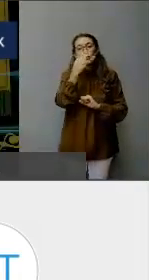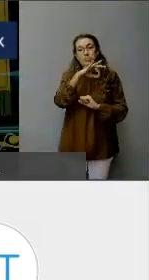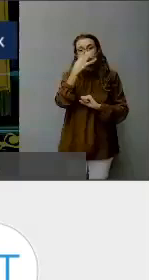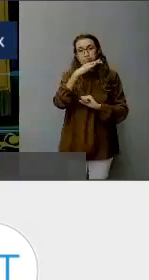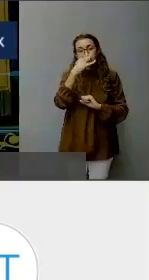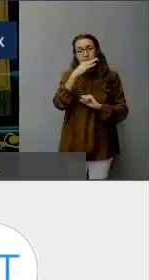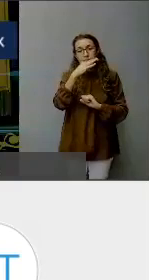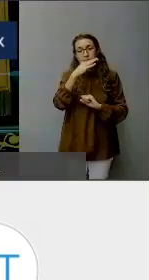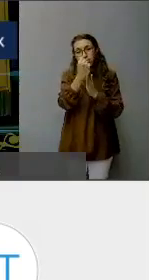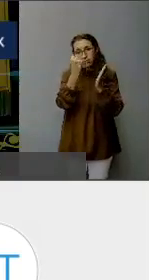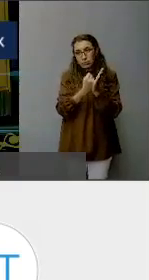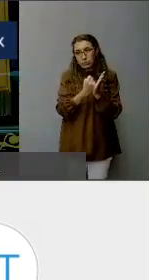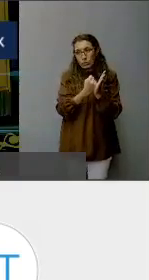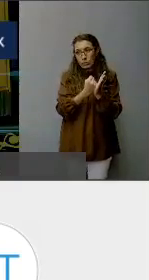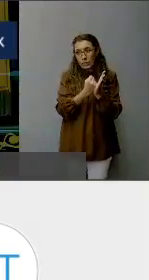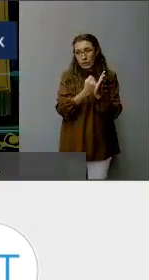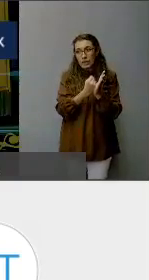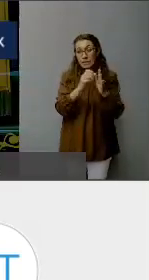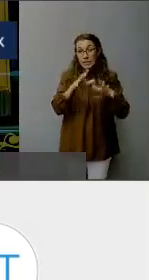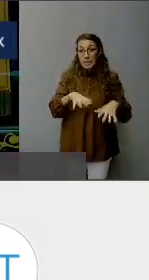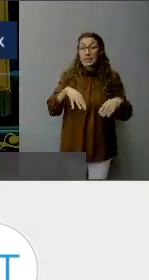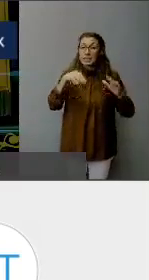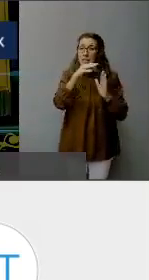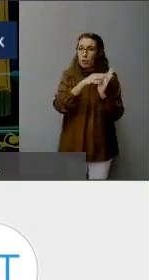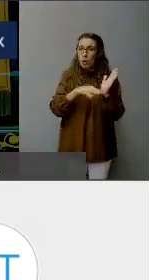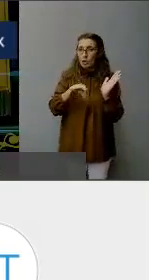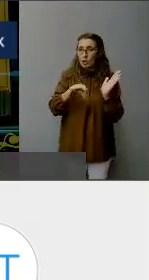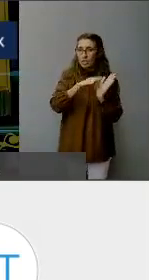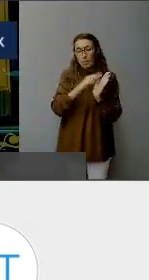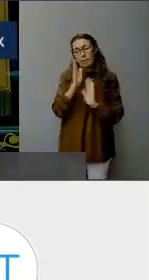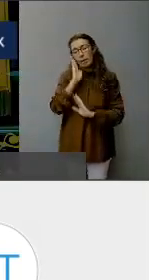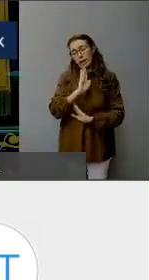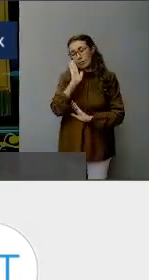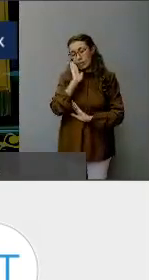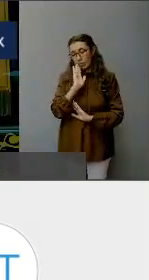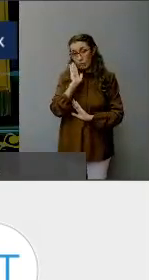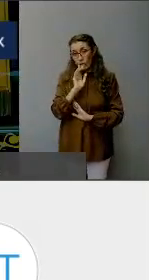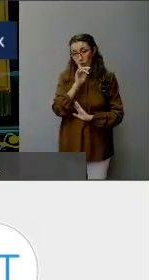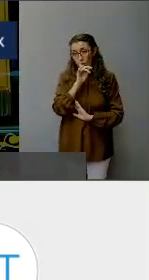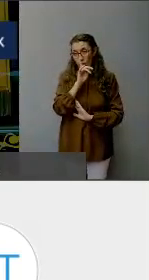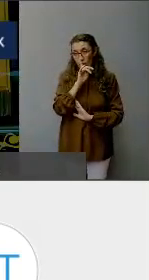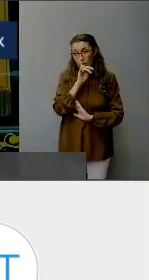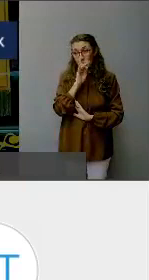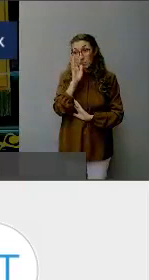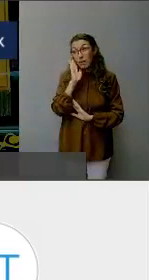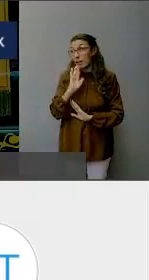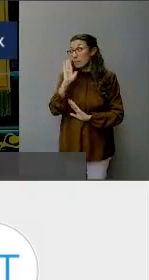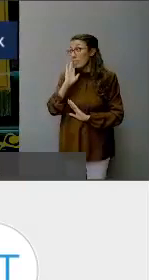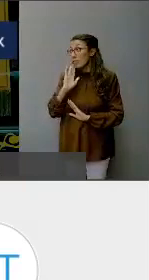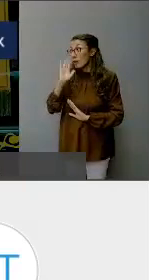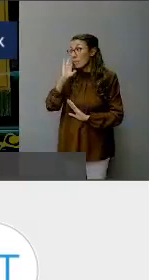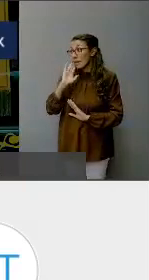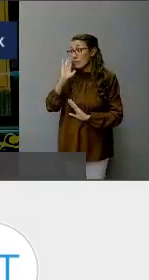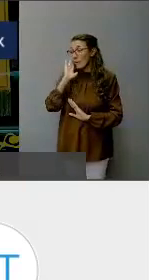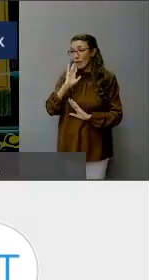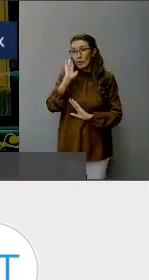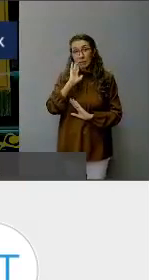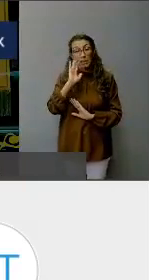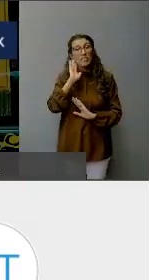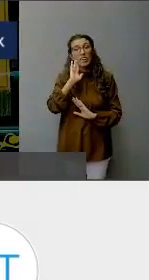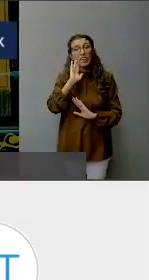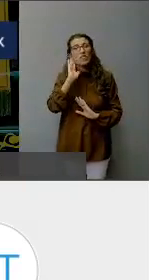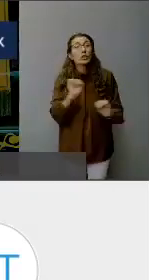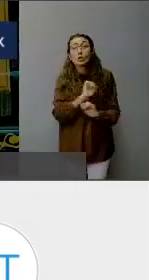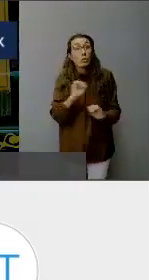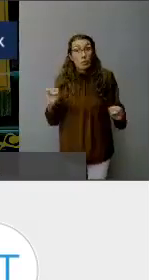documenti partiamo dagli ordini del giorno per favore cortesemente per favore per favore per favore non mi